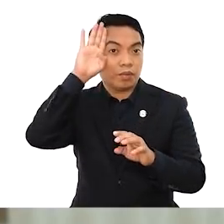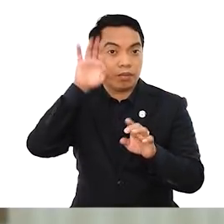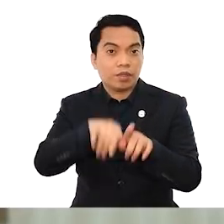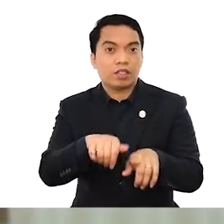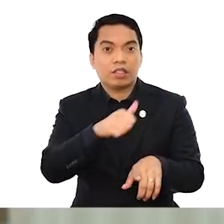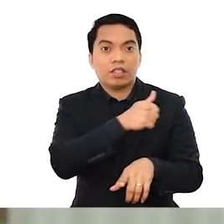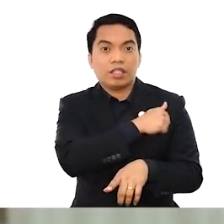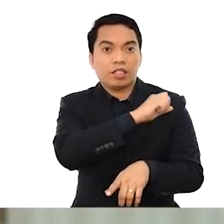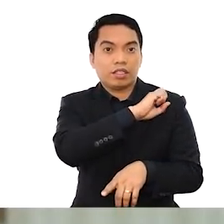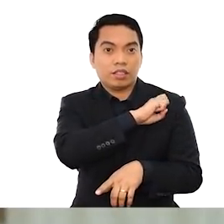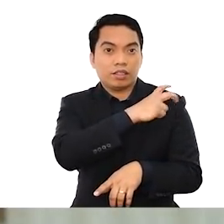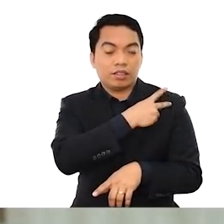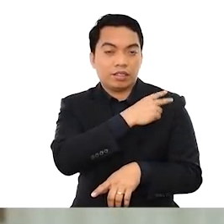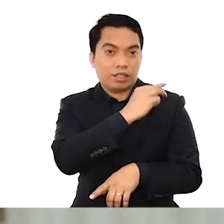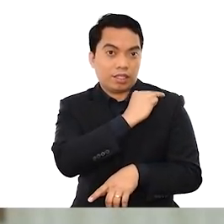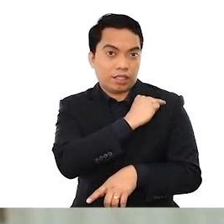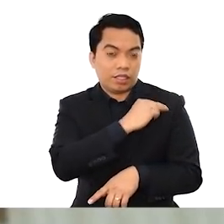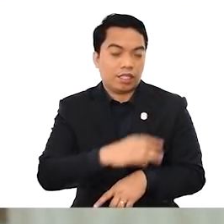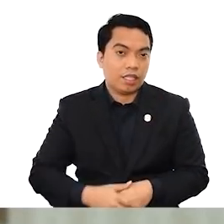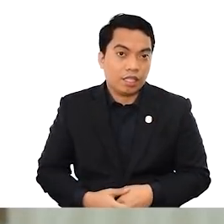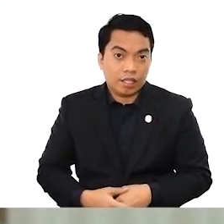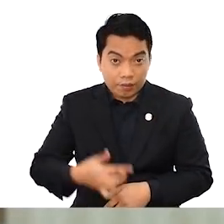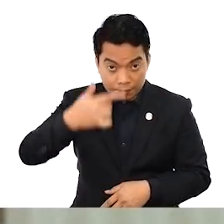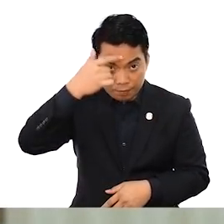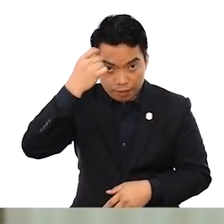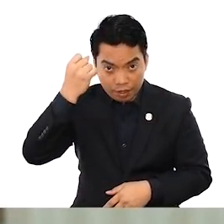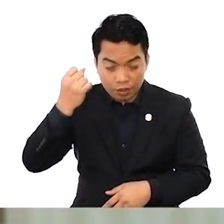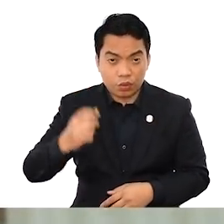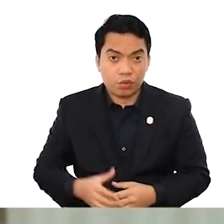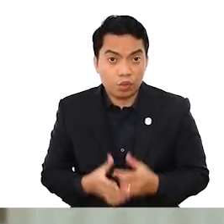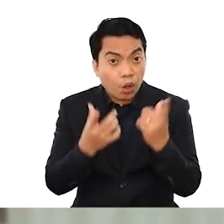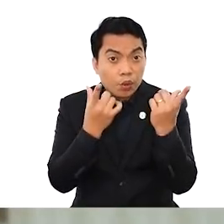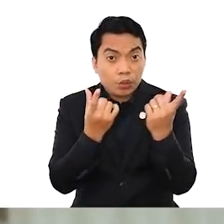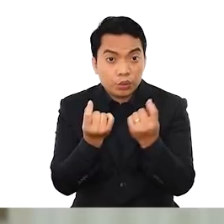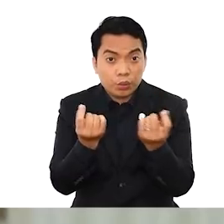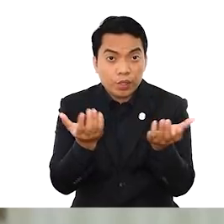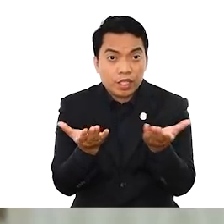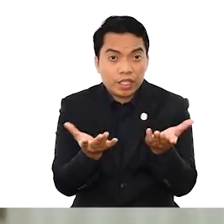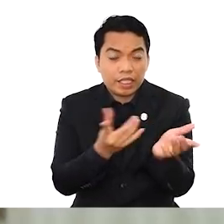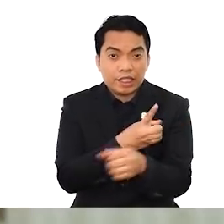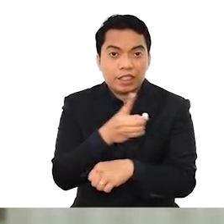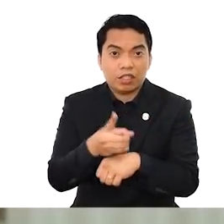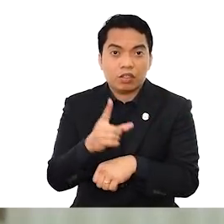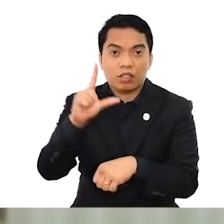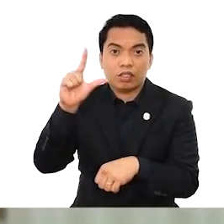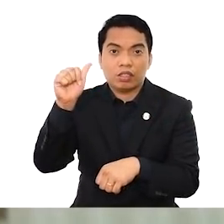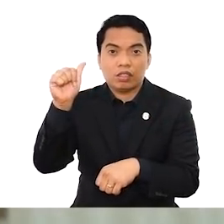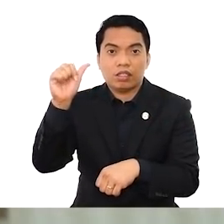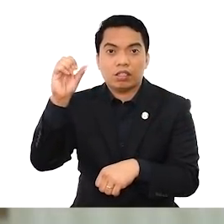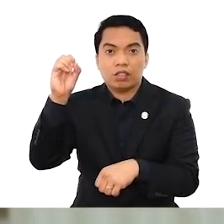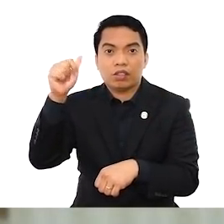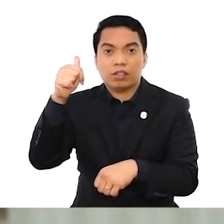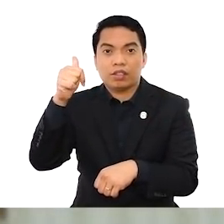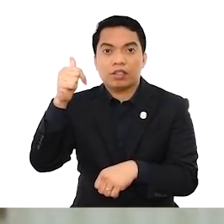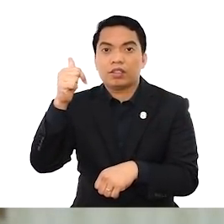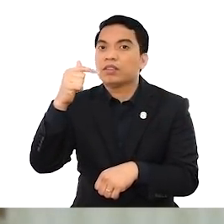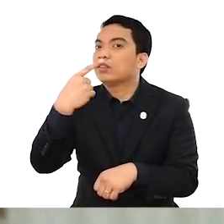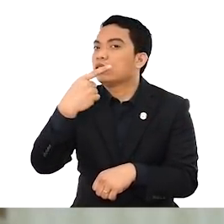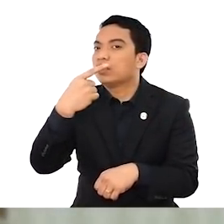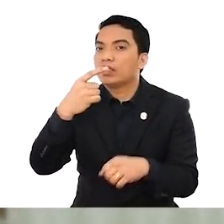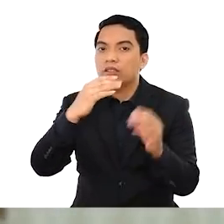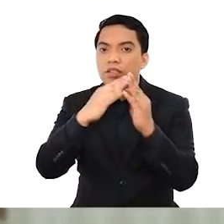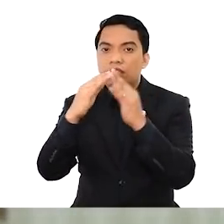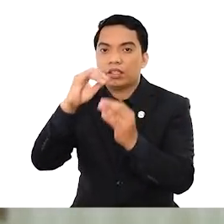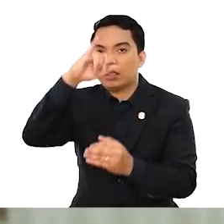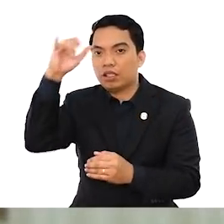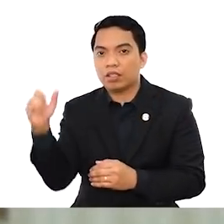na Angelo Iranio V. Manalo dahil na isagawa po sa distrito ng Laoag City, Ilocos Norte ang